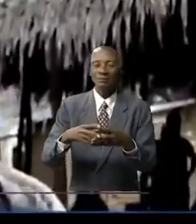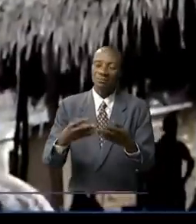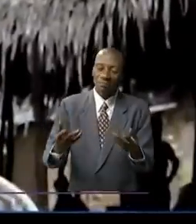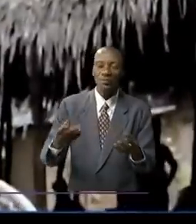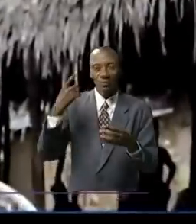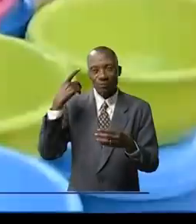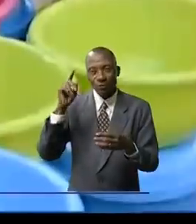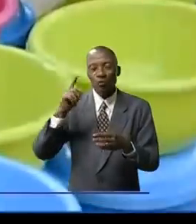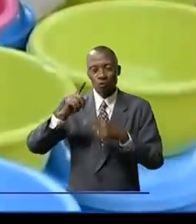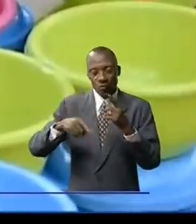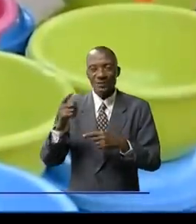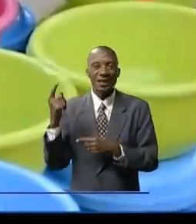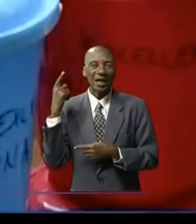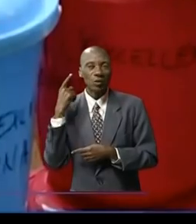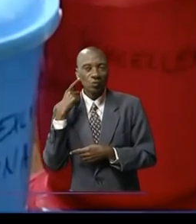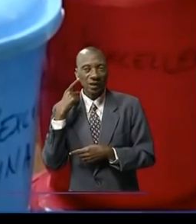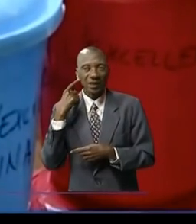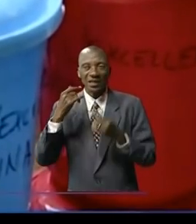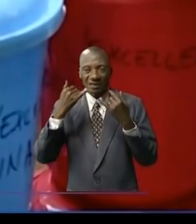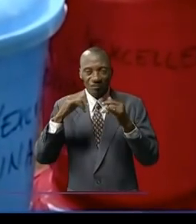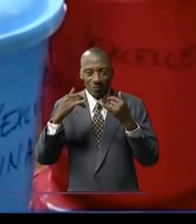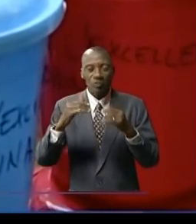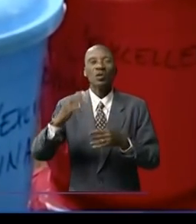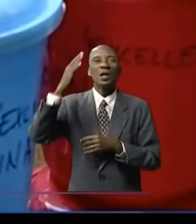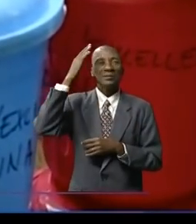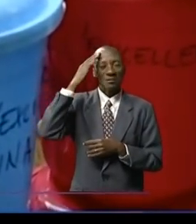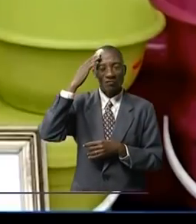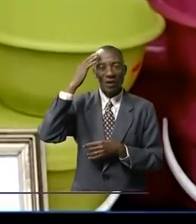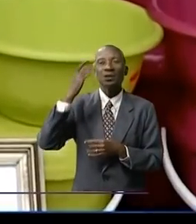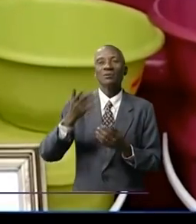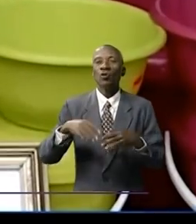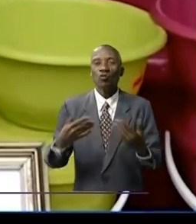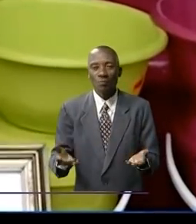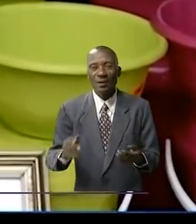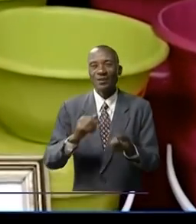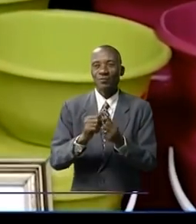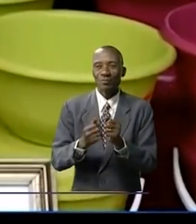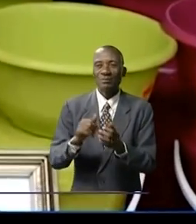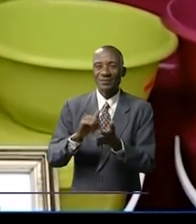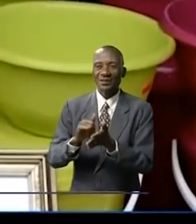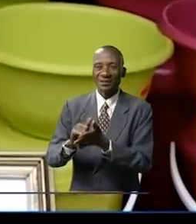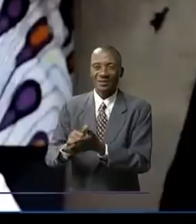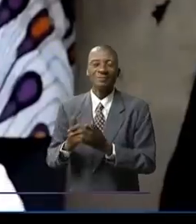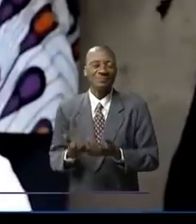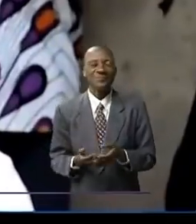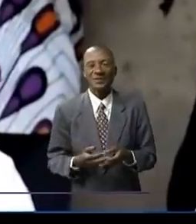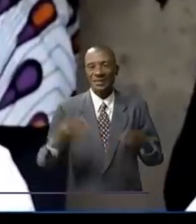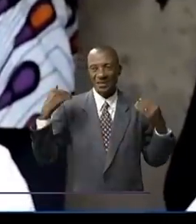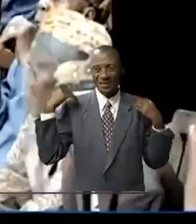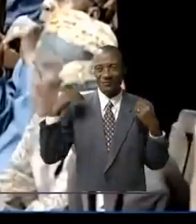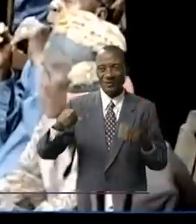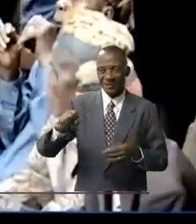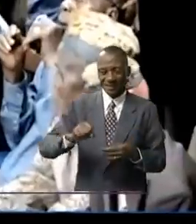également distribué les kits Covid. Les Congolais de Bosonjonoa, à travers le chef des secteurs émerveillés par ces